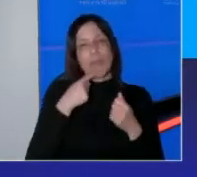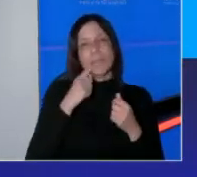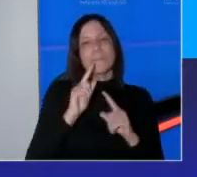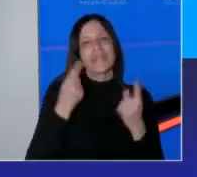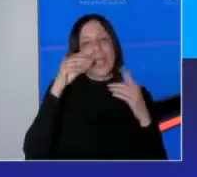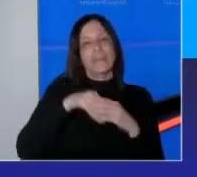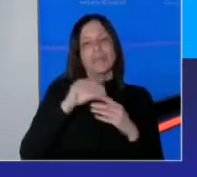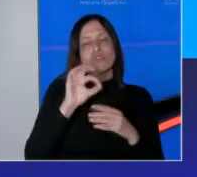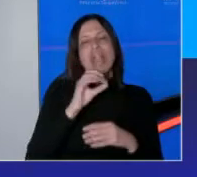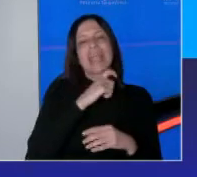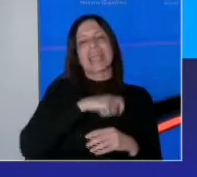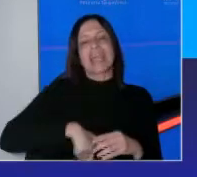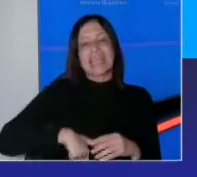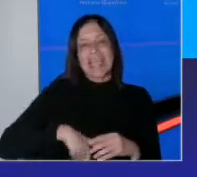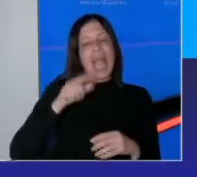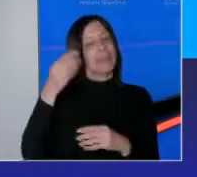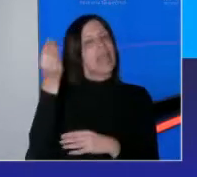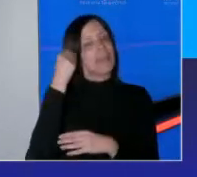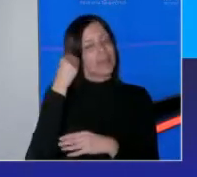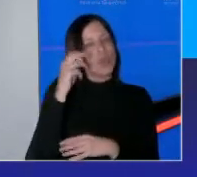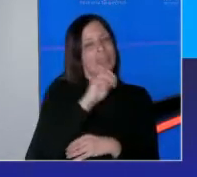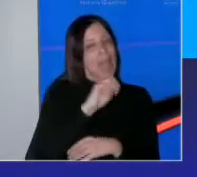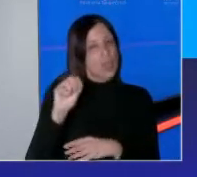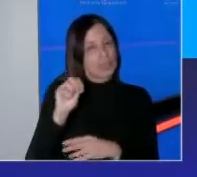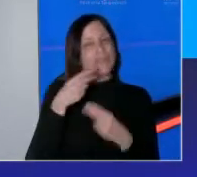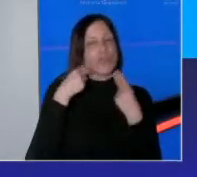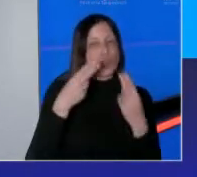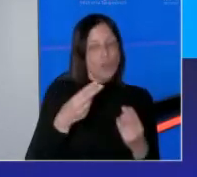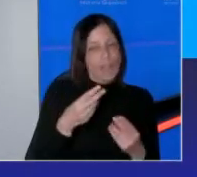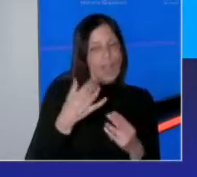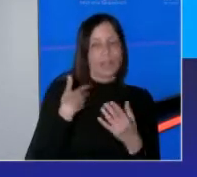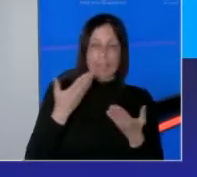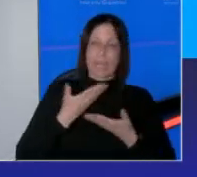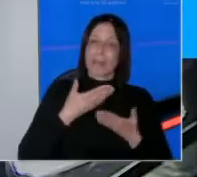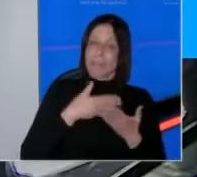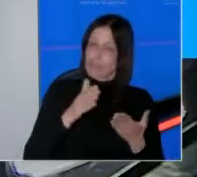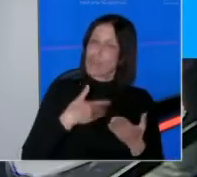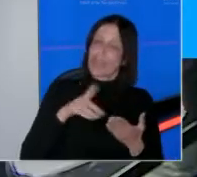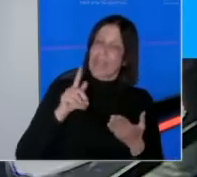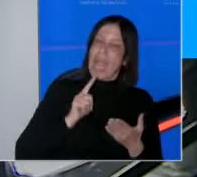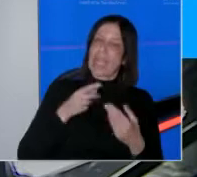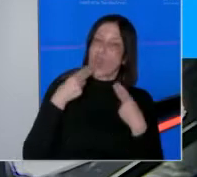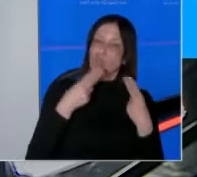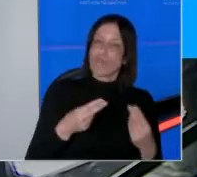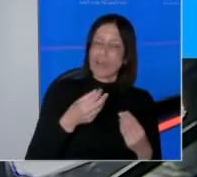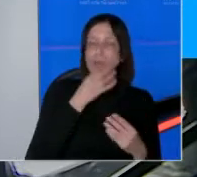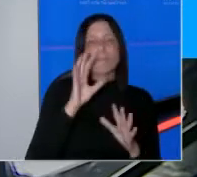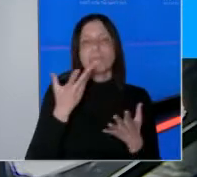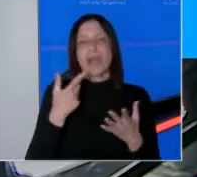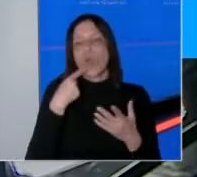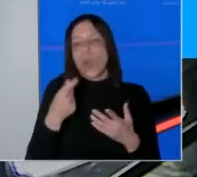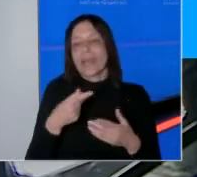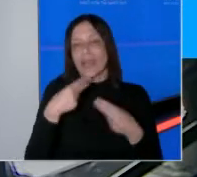פנימי של עירייה. הם ילמדו את העניין ותגובה מהם תגיע בהמשך, אנחנו נחכה לתגובה. פיצ'י, מה אתה אומר על התגובות הנהדרות